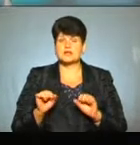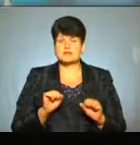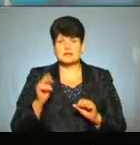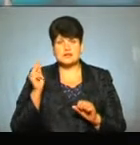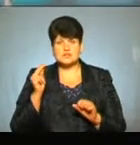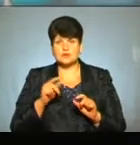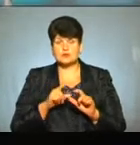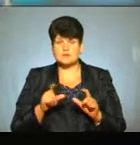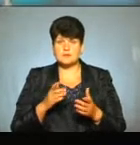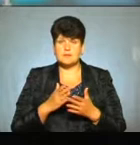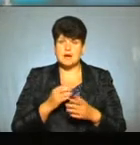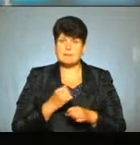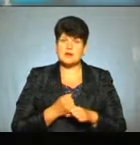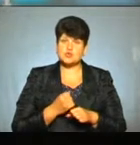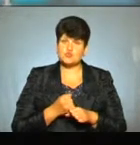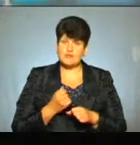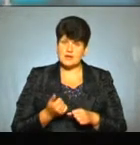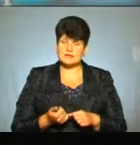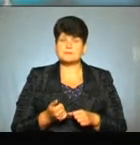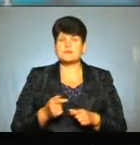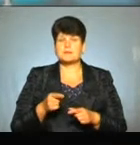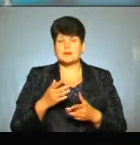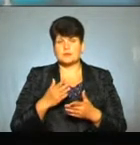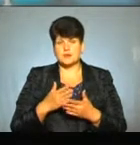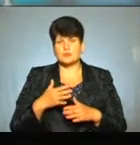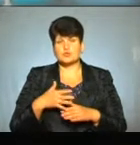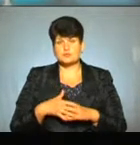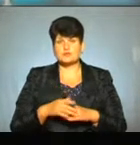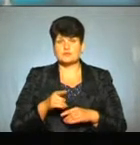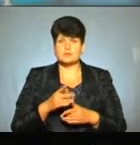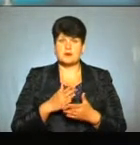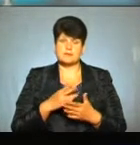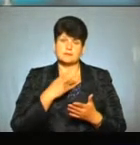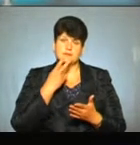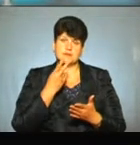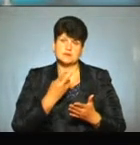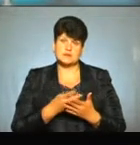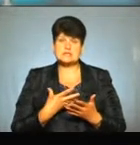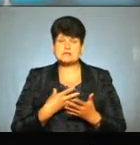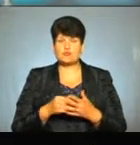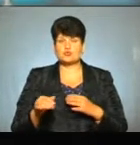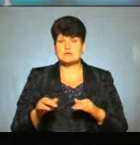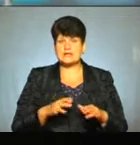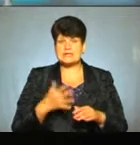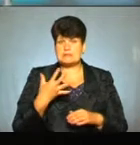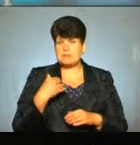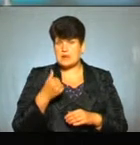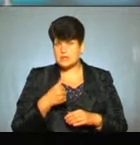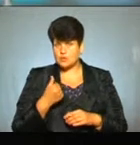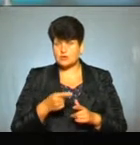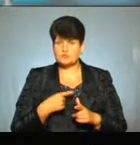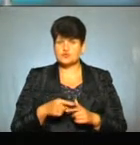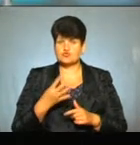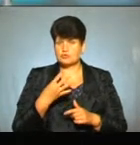керівник навчального закладу має працювати, адже ми маємо розуміти, що він має презентувати свою діяльність за 5 років